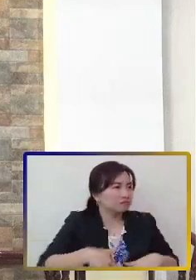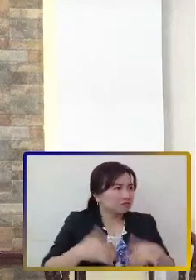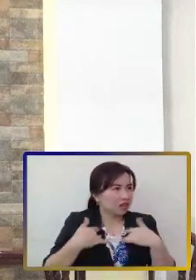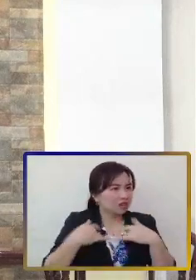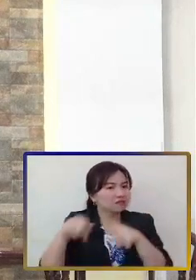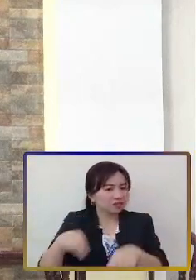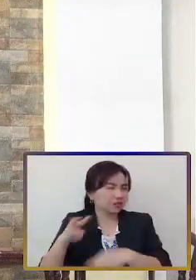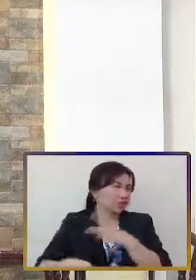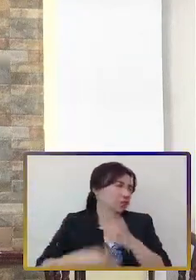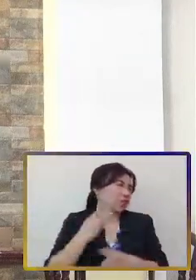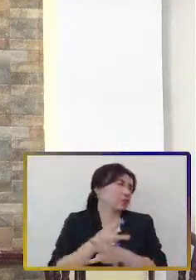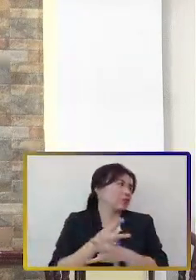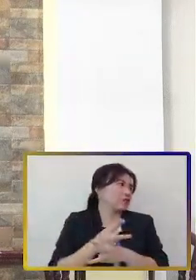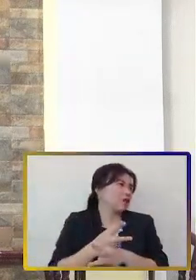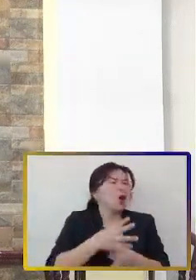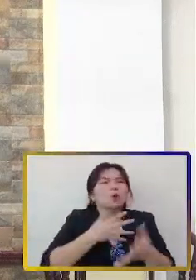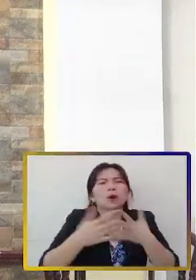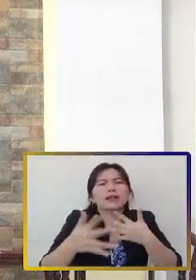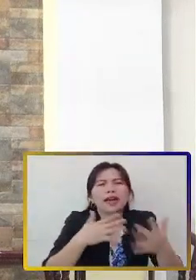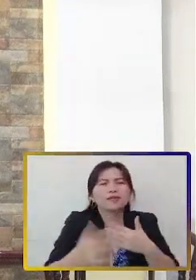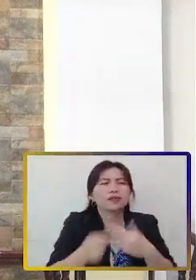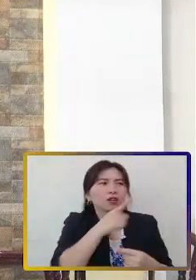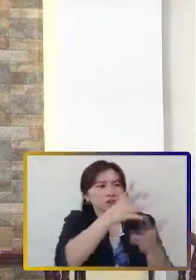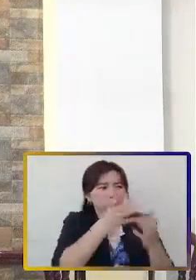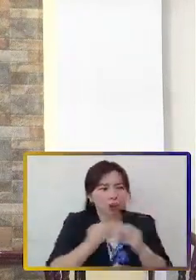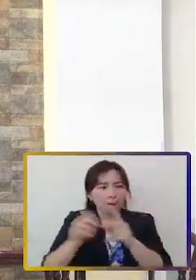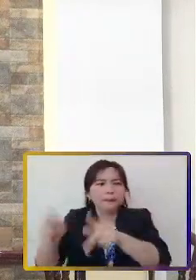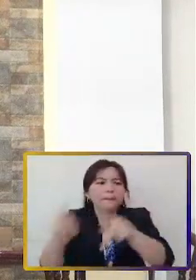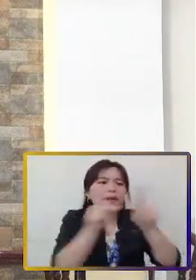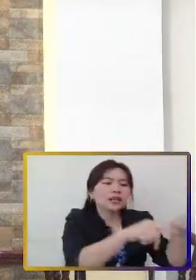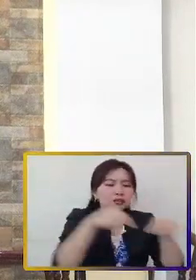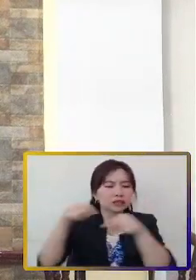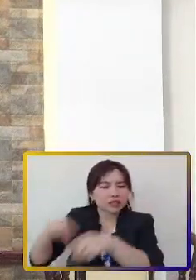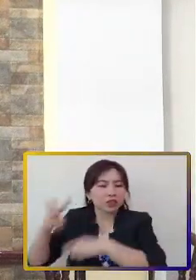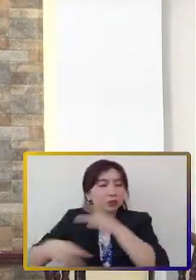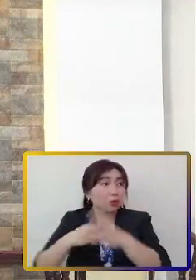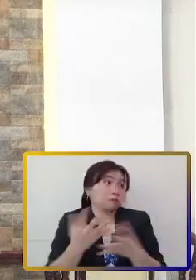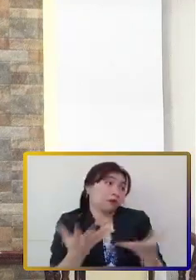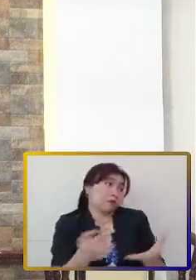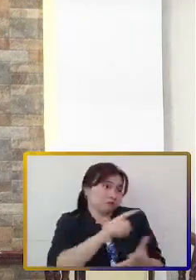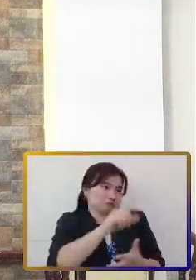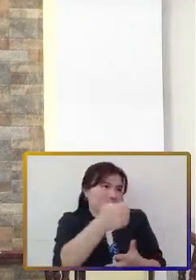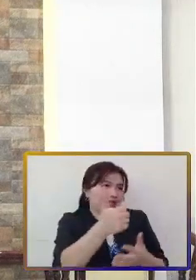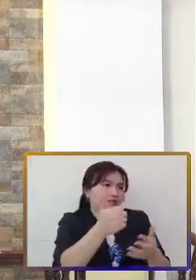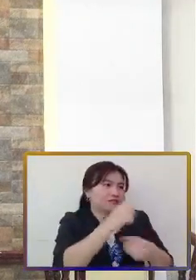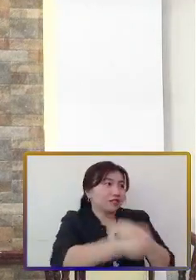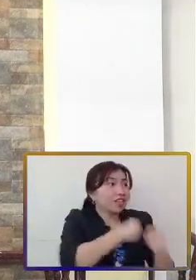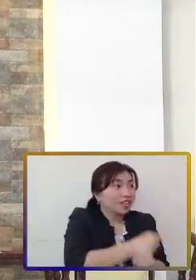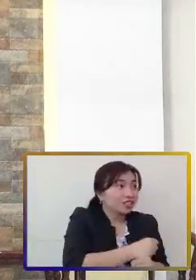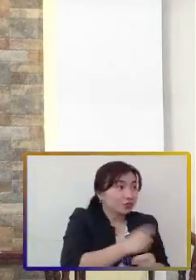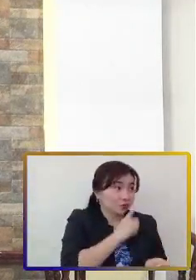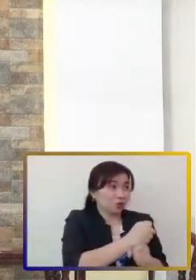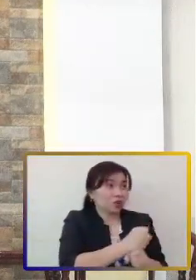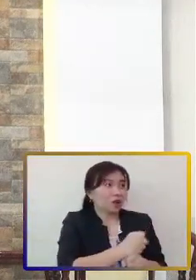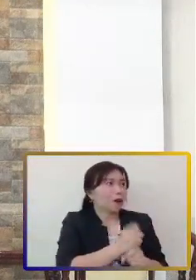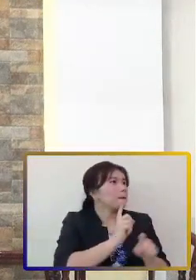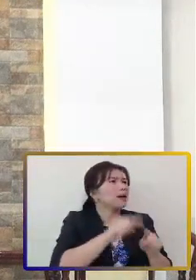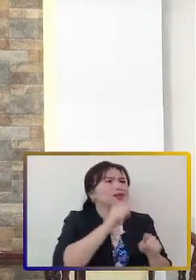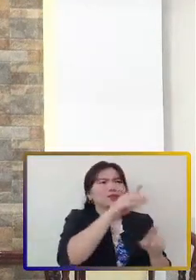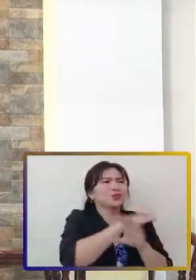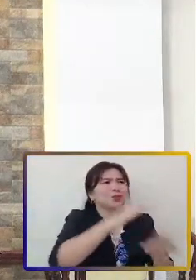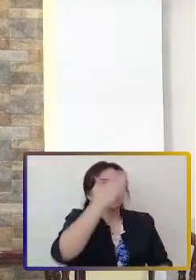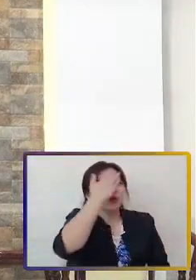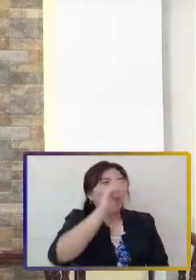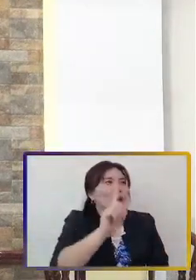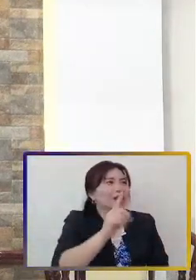eh kahit paanong gawin mong preparation for 10 years ready ka na tandaan mo yung susunod na taon hindi mo alam